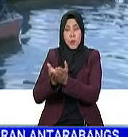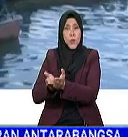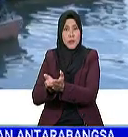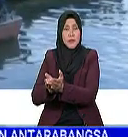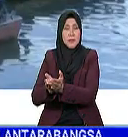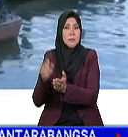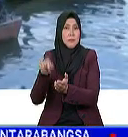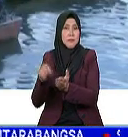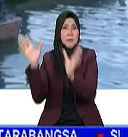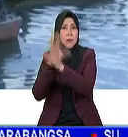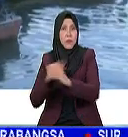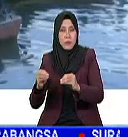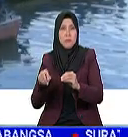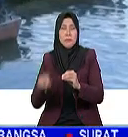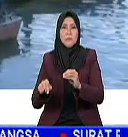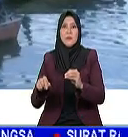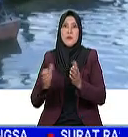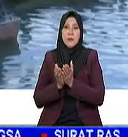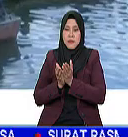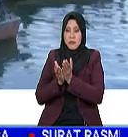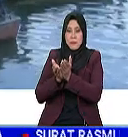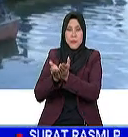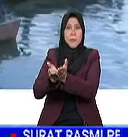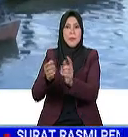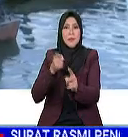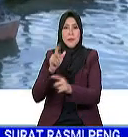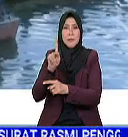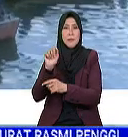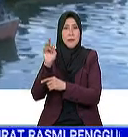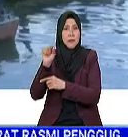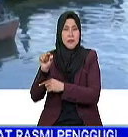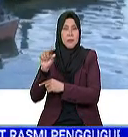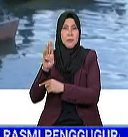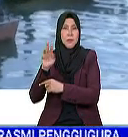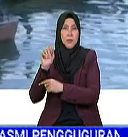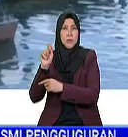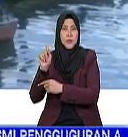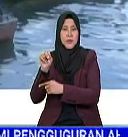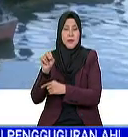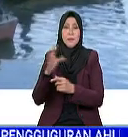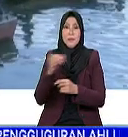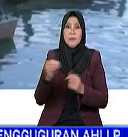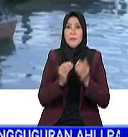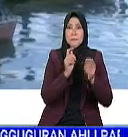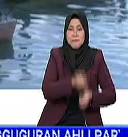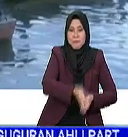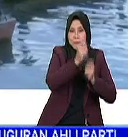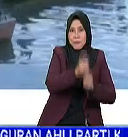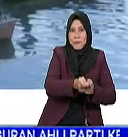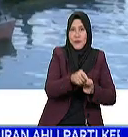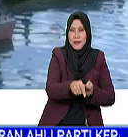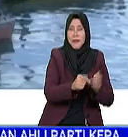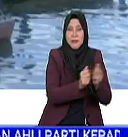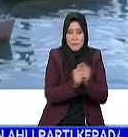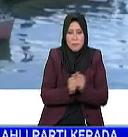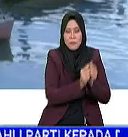Sorowako segar juga dilaporkan telah melakukan perjalanan ke Karang belum pun mereka labot pemancing awam turut membuat dah Esia